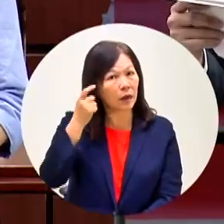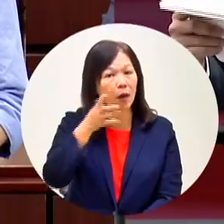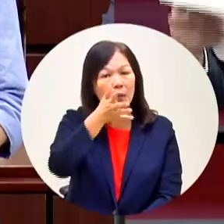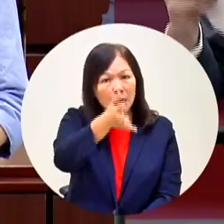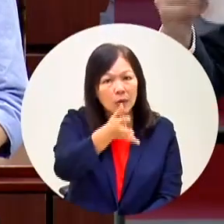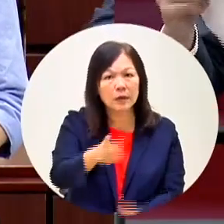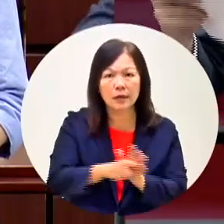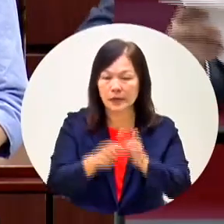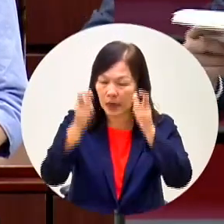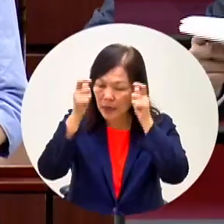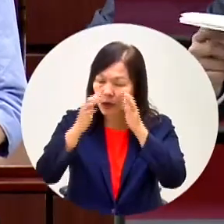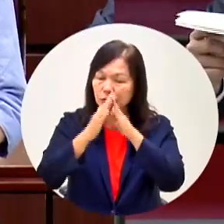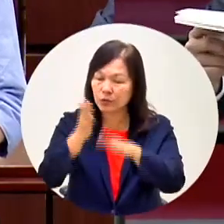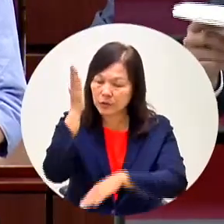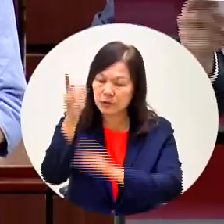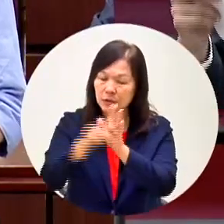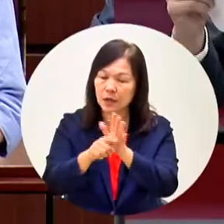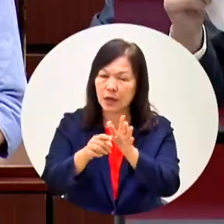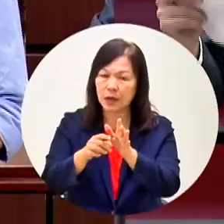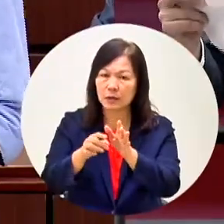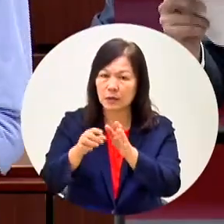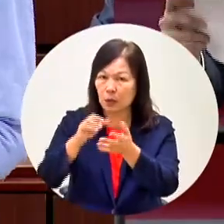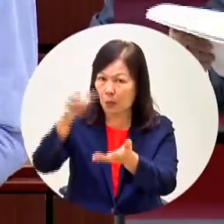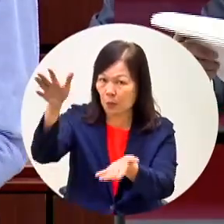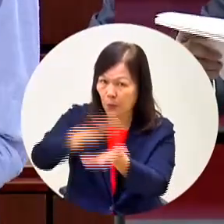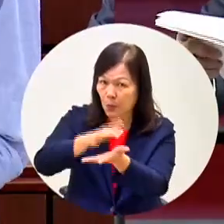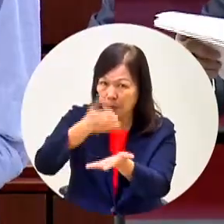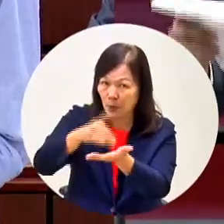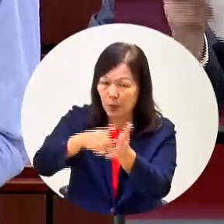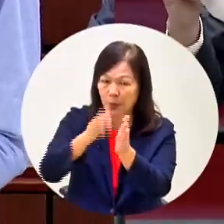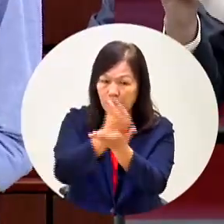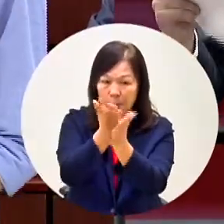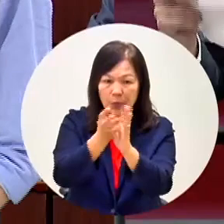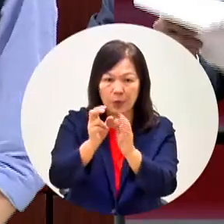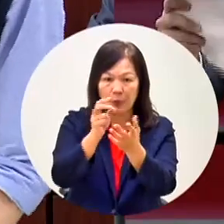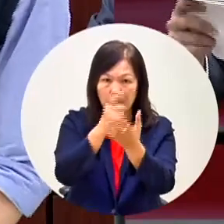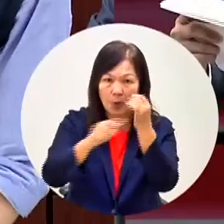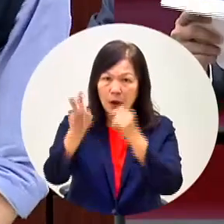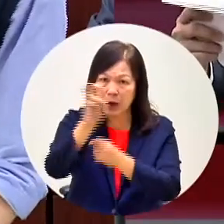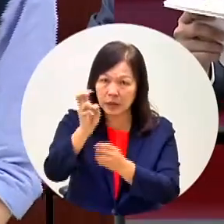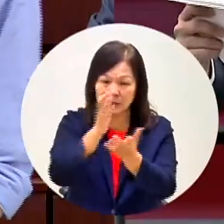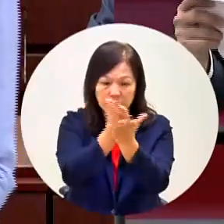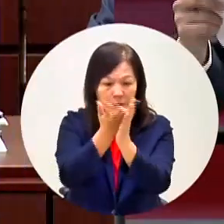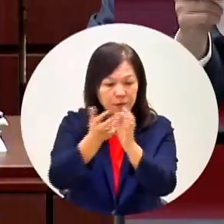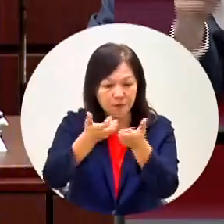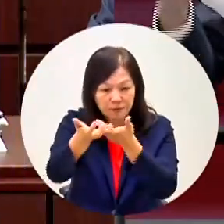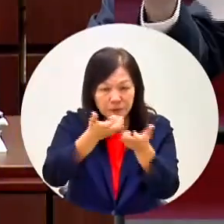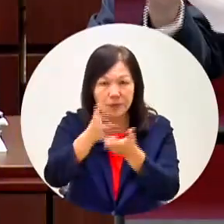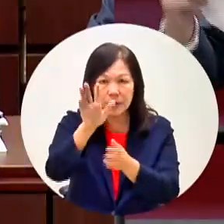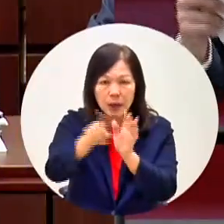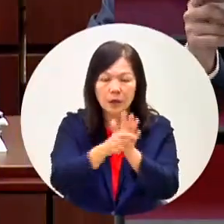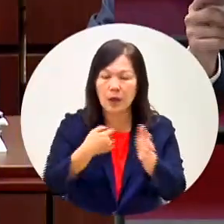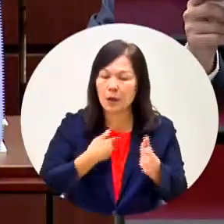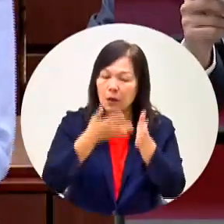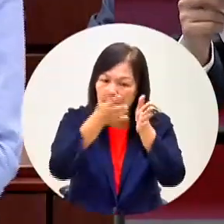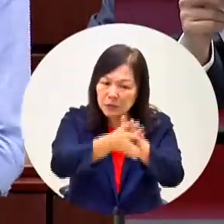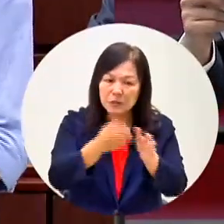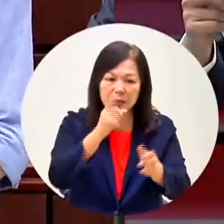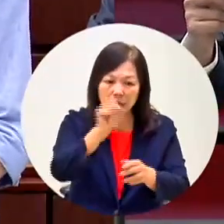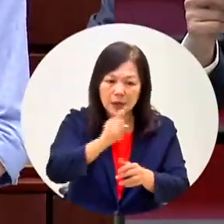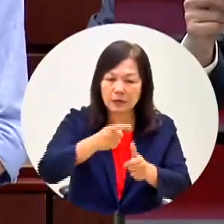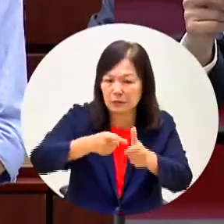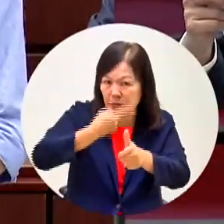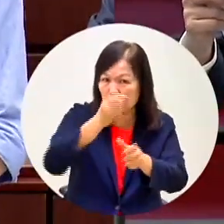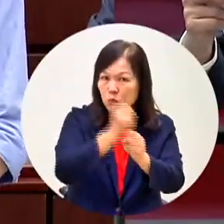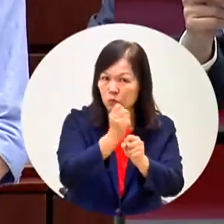的统计里面有20项的分类，你要针对哪一项是你优先要做的事情？我念给你听，有